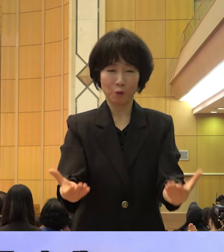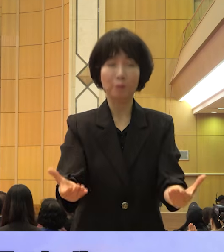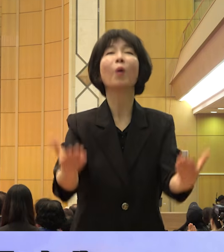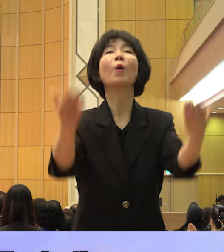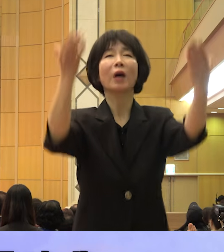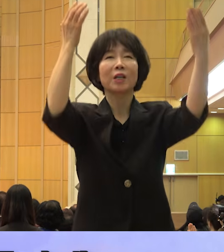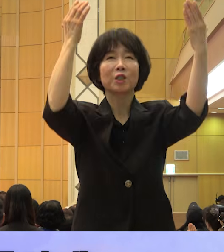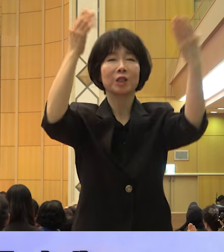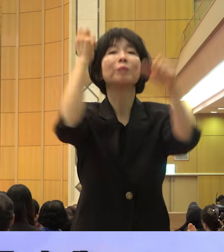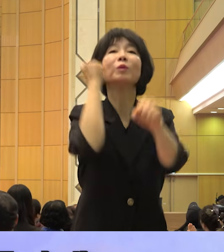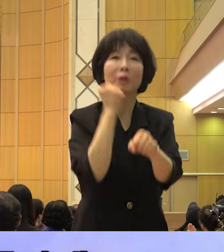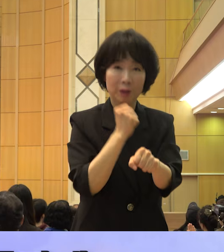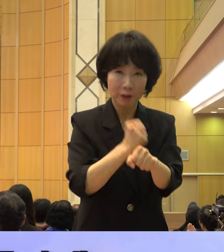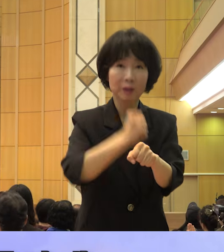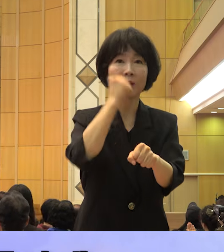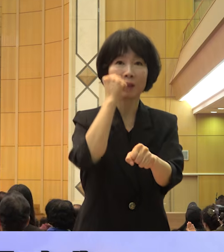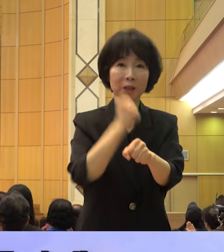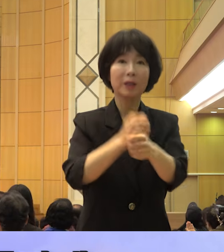하나님